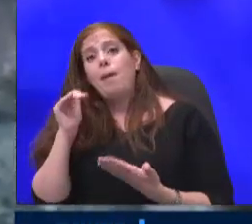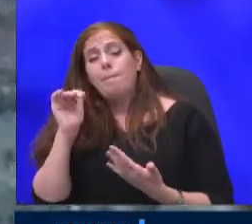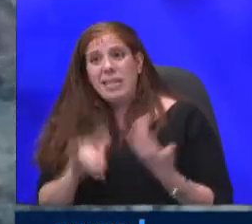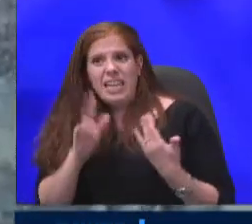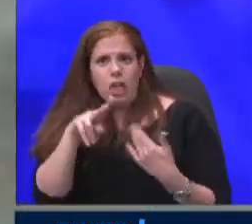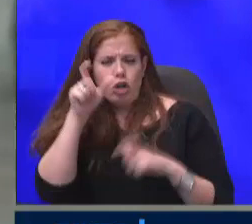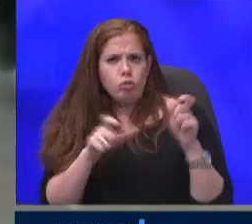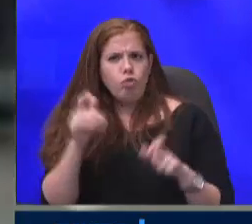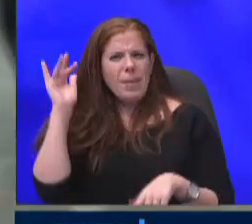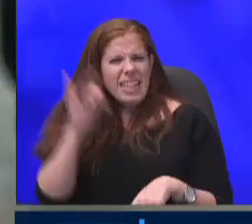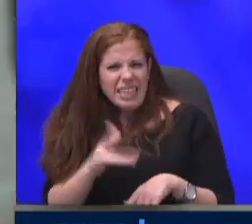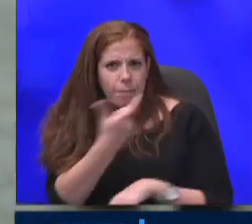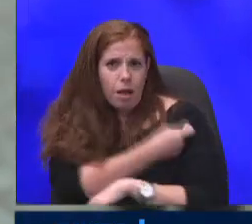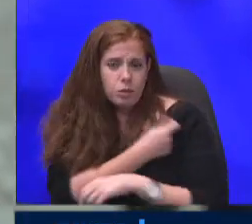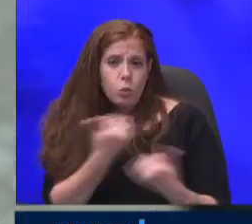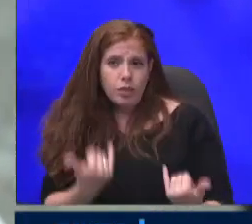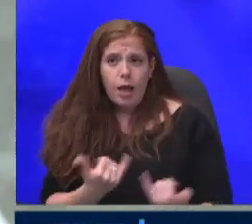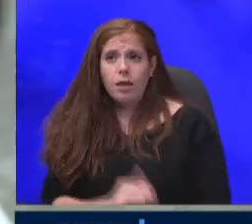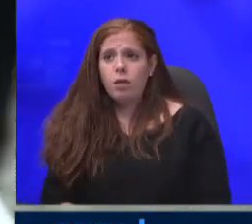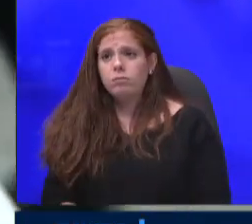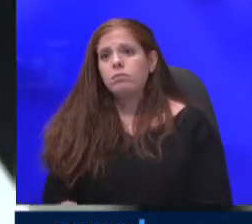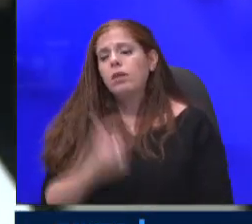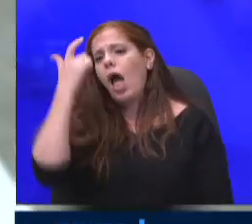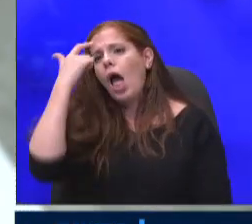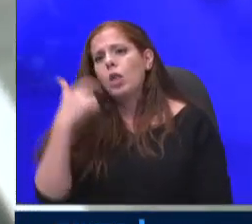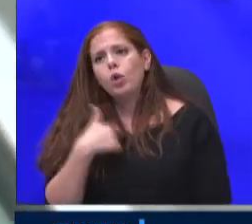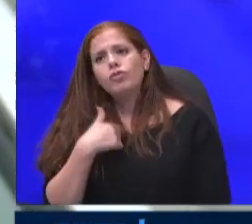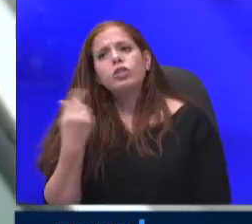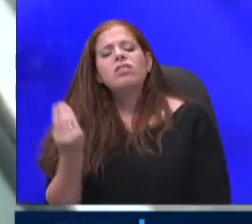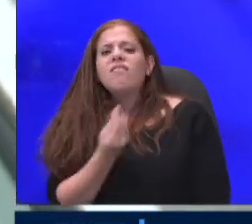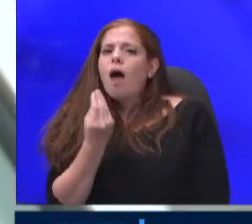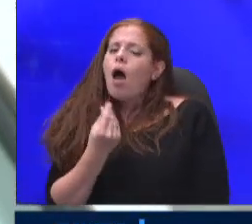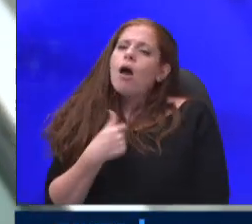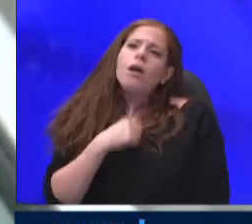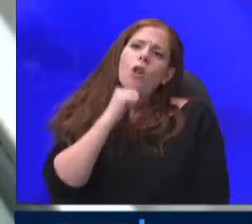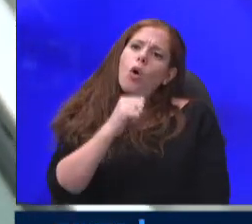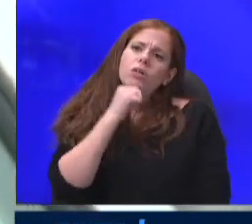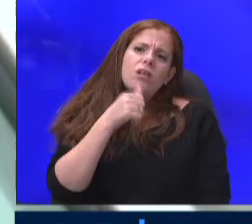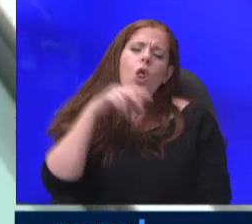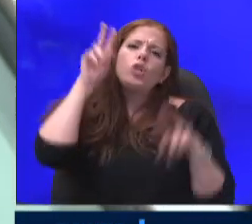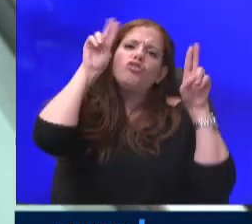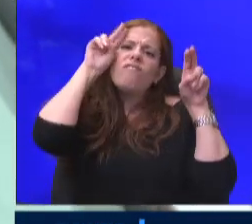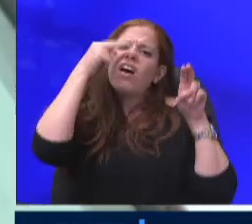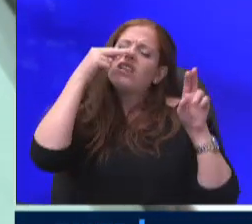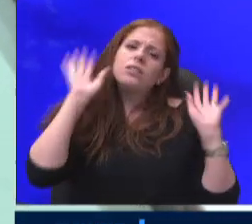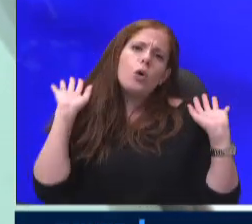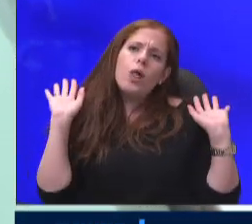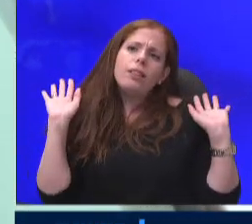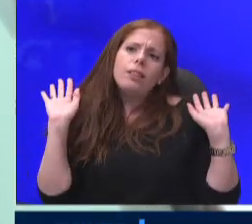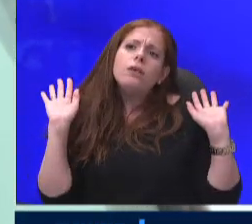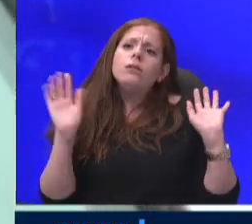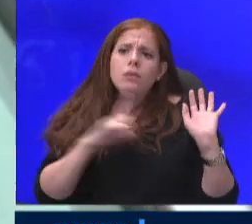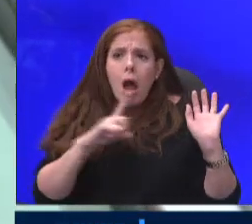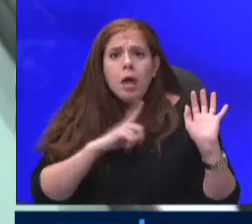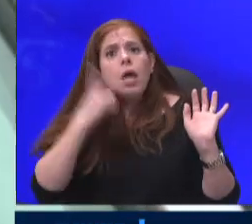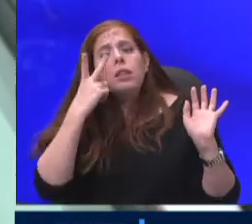בשלב הזה. אני חושבת שזה דבר שאני לא רוצה להיות שפה ניסיון. ונחכה, נראה את